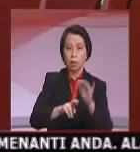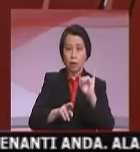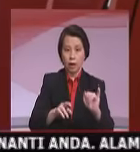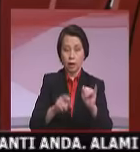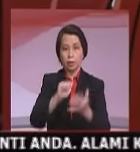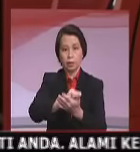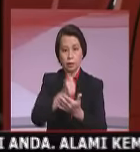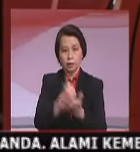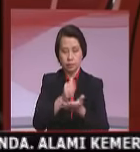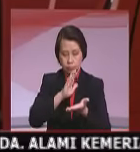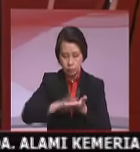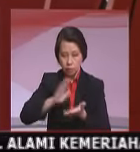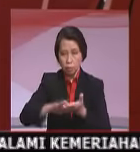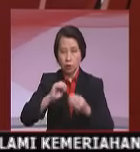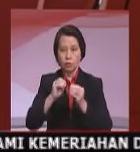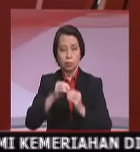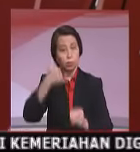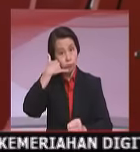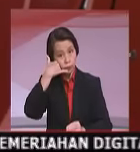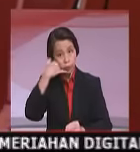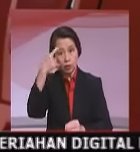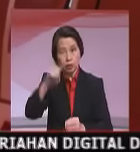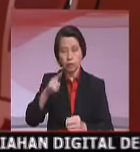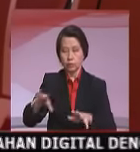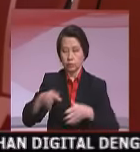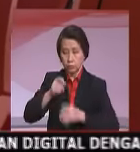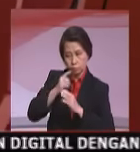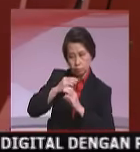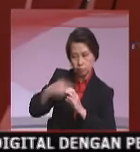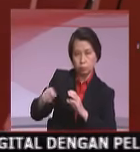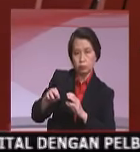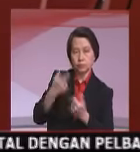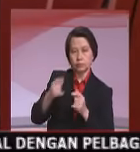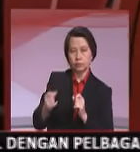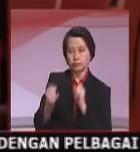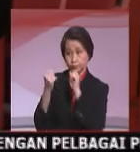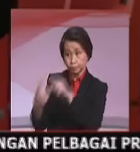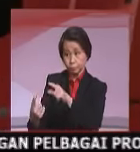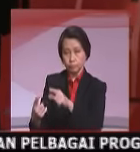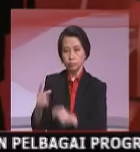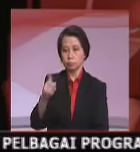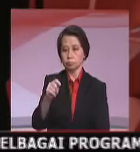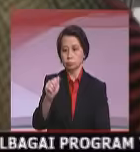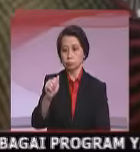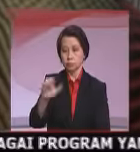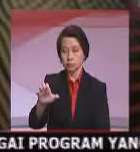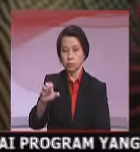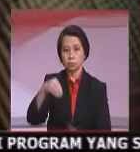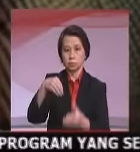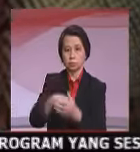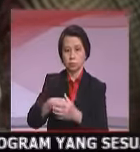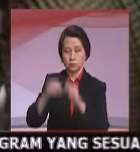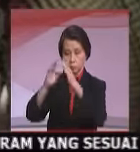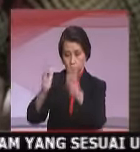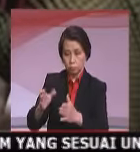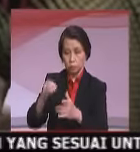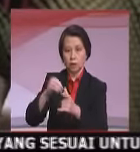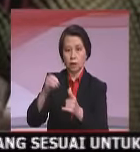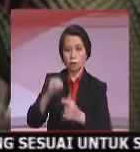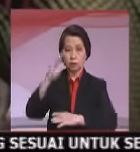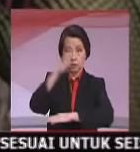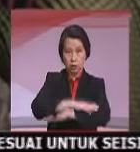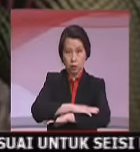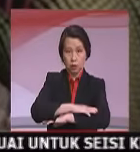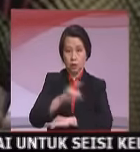iAccount mengemaskini nombor telefon bimbit bagi menerima Transaction Authorization Code TAC di kios atau kaunter